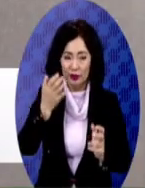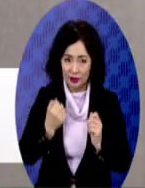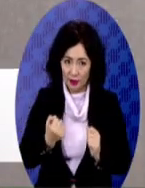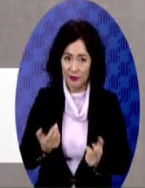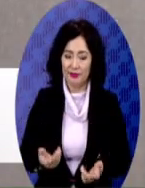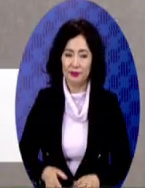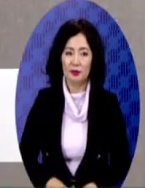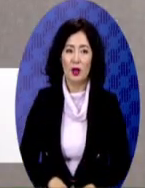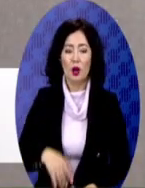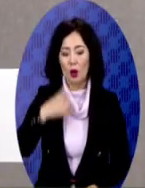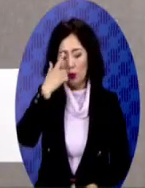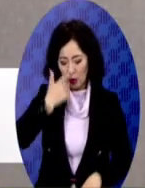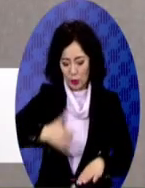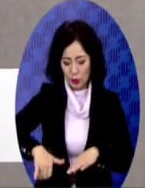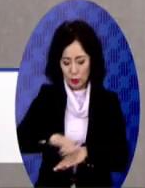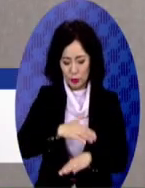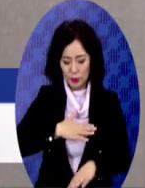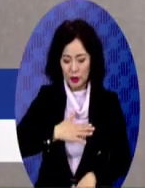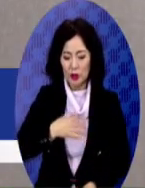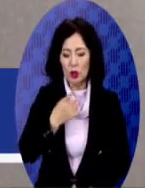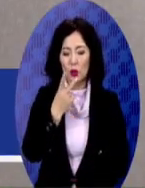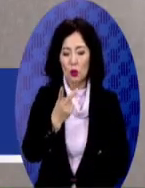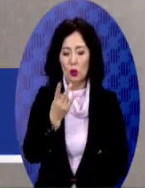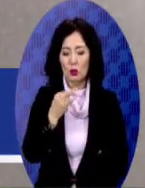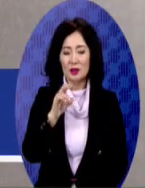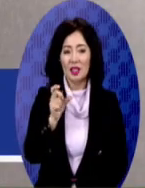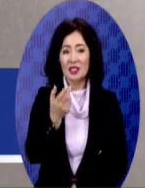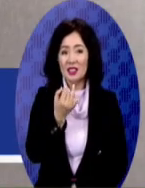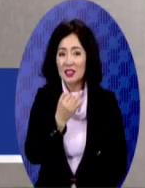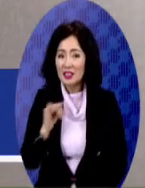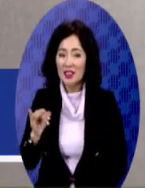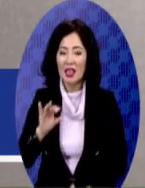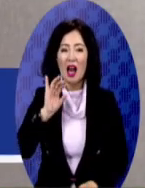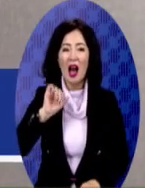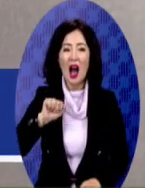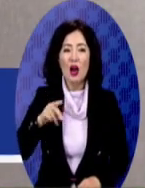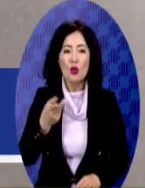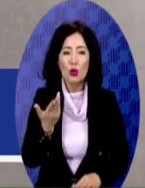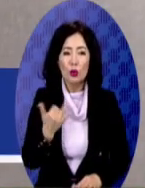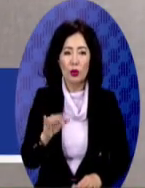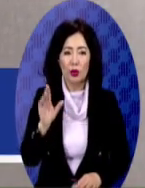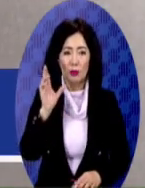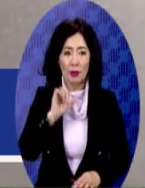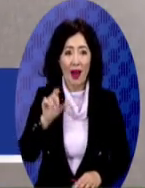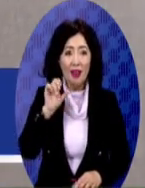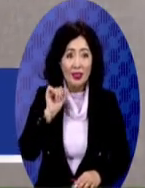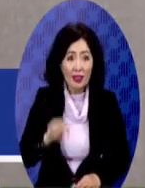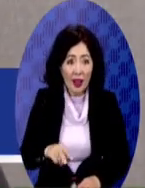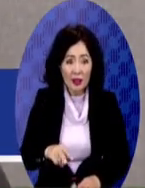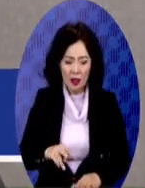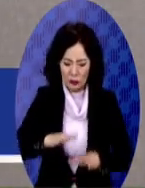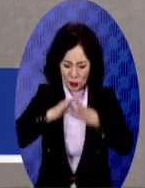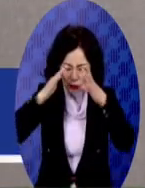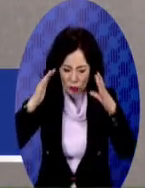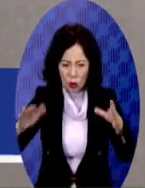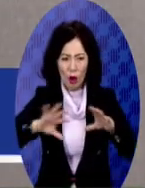улсын үндэсний аюулгүй байдал гэдэг нь маш өргөн хүрээтэй том цогц ойлголт. А энэ ойлголтод